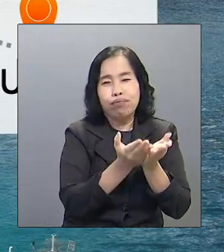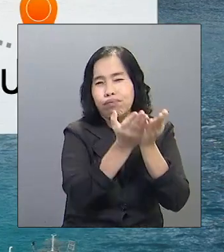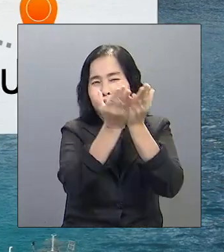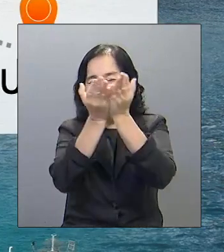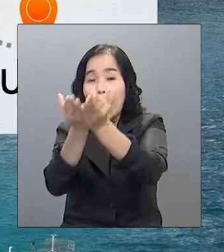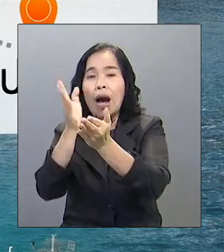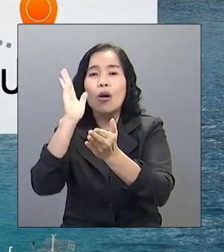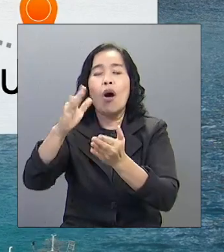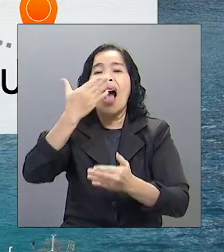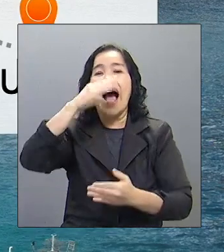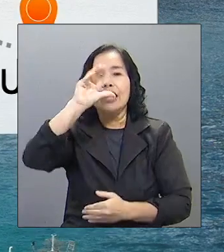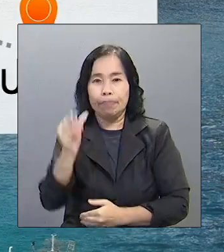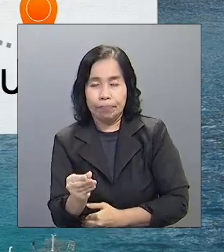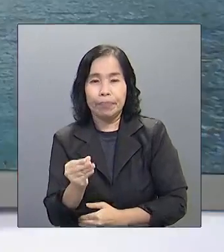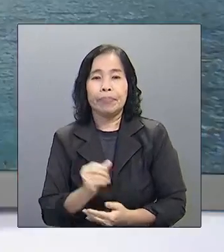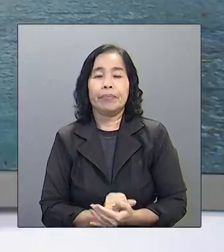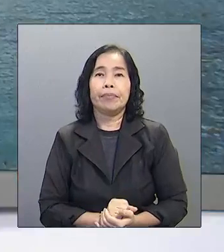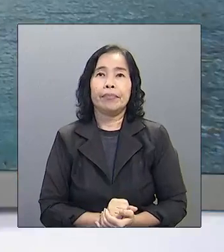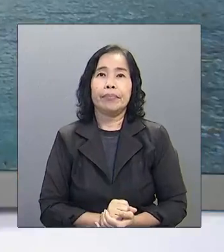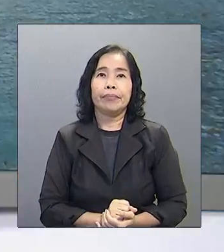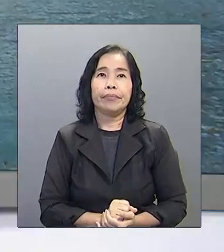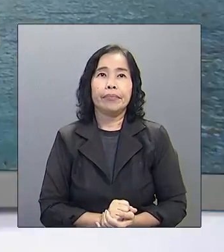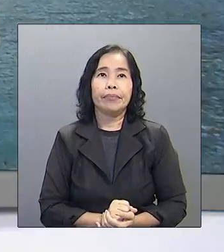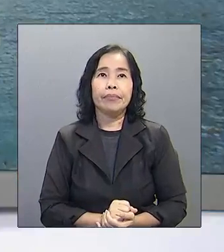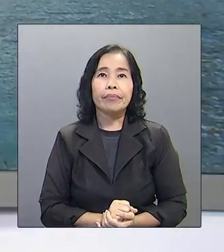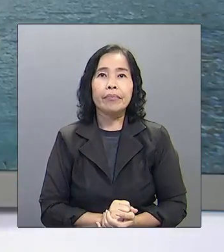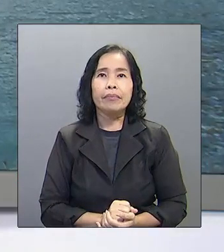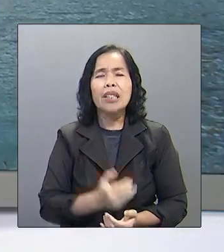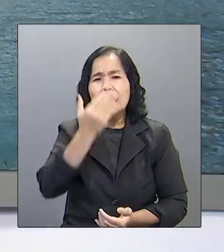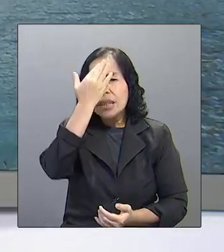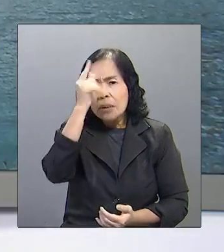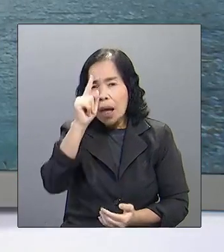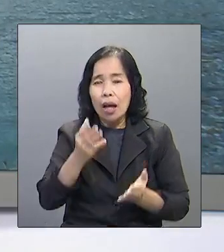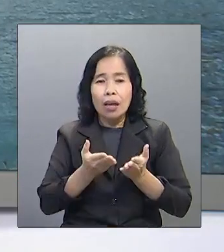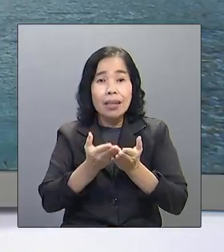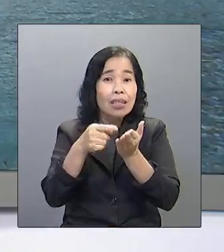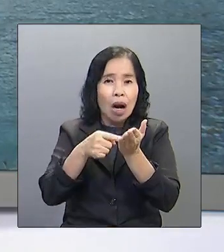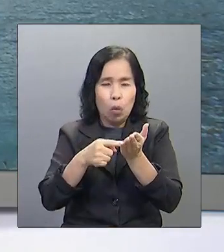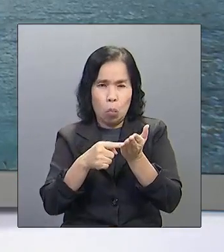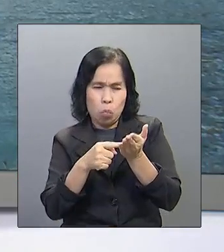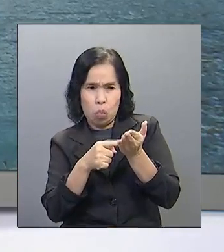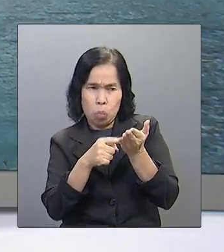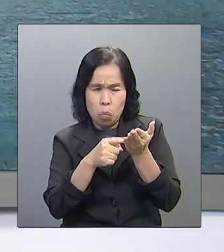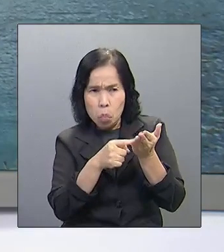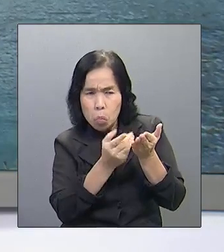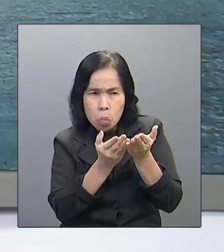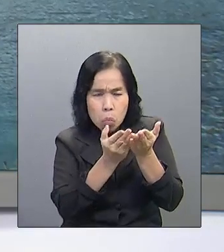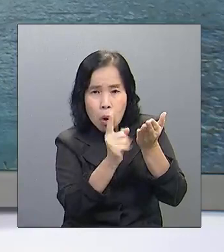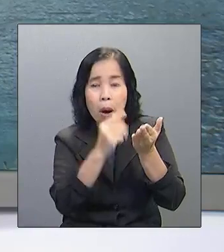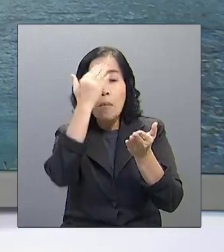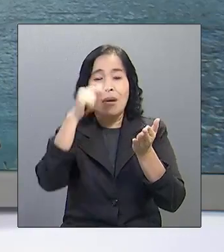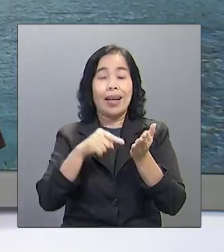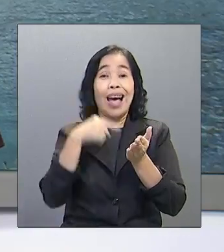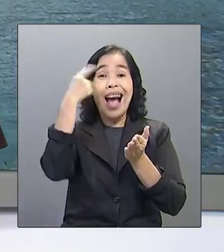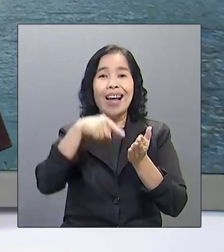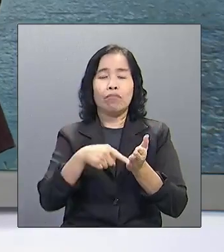ท่าวของแอฟริกาใต้ค่ะส่วนสาเหตุททำให้เรืลำนี้ถูกจับตามองมากเป็พิเศษ เป็เพระวคนคนน